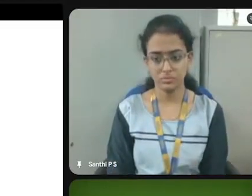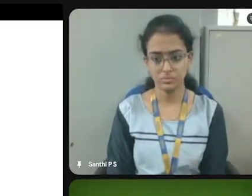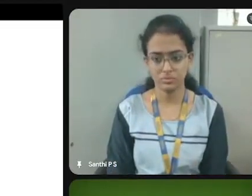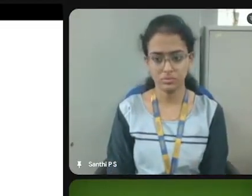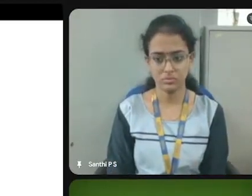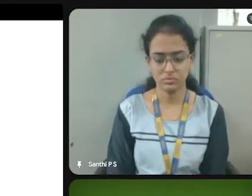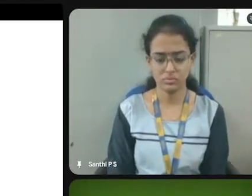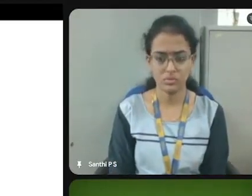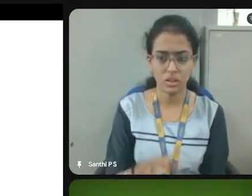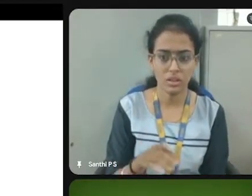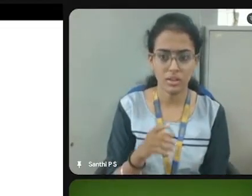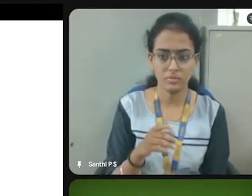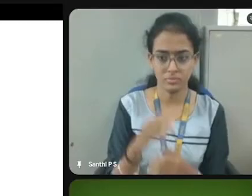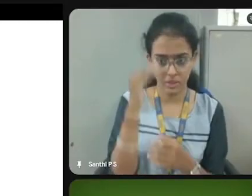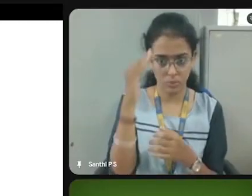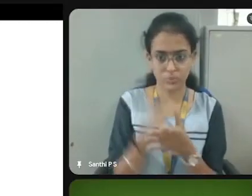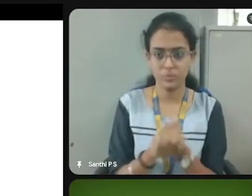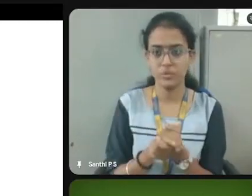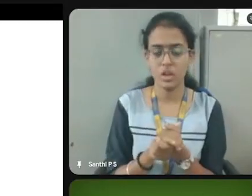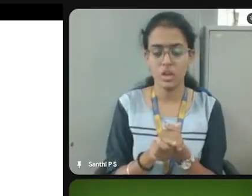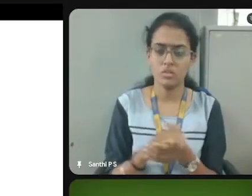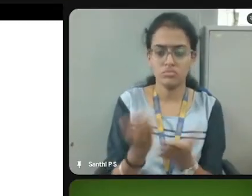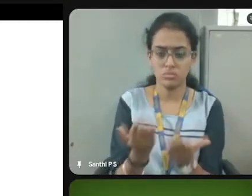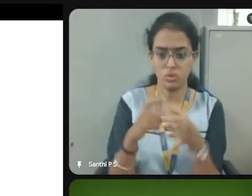മാം. ഹലോ, ചോദിച്ചോളൂ.